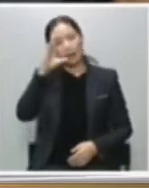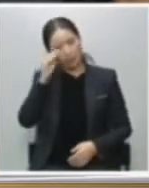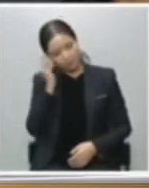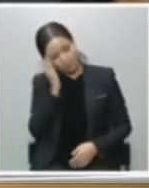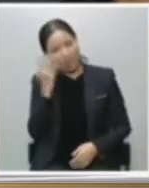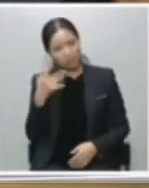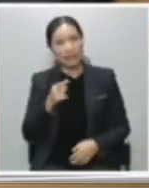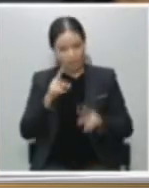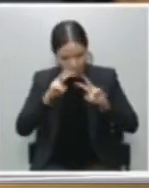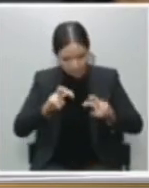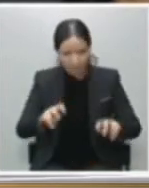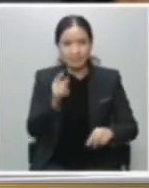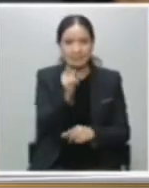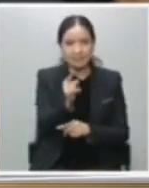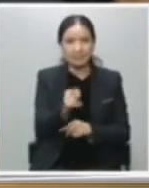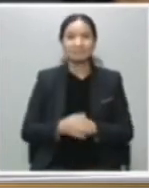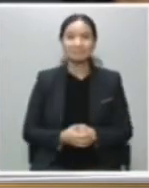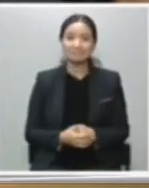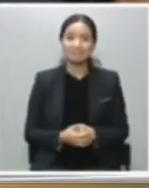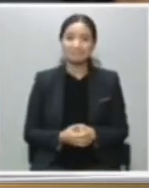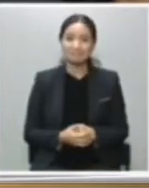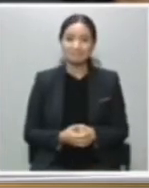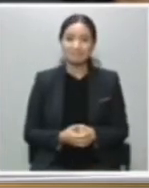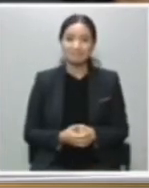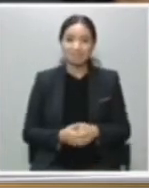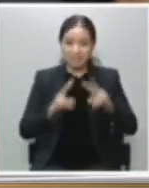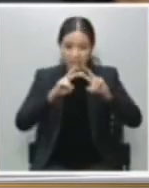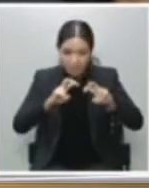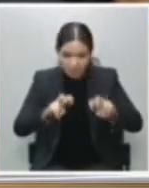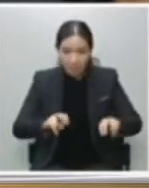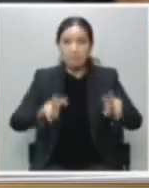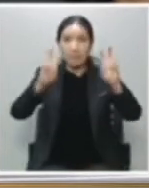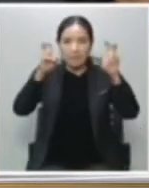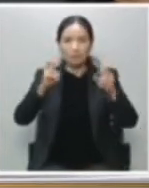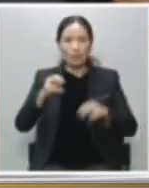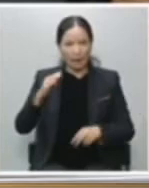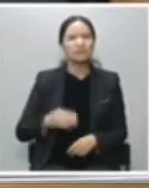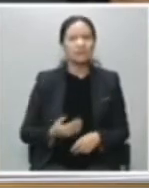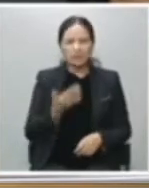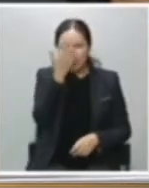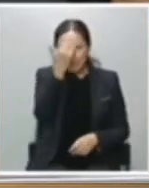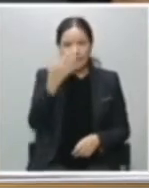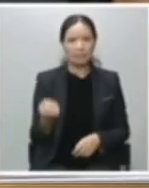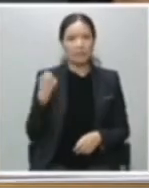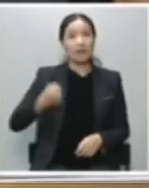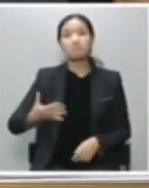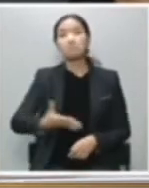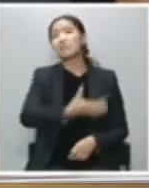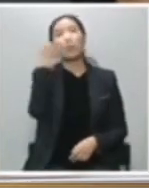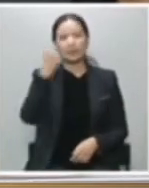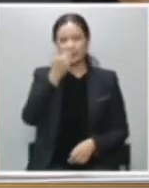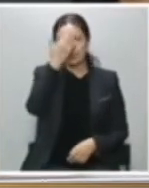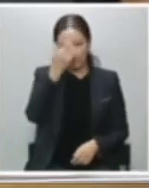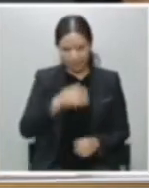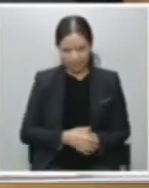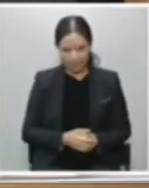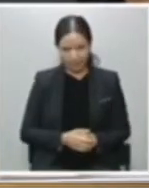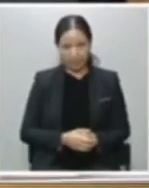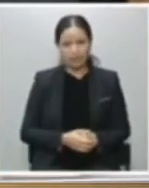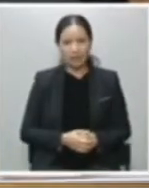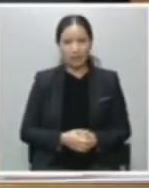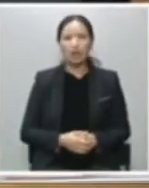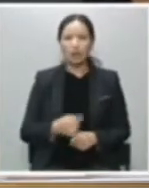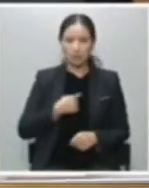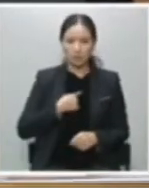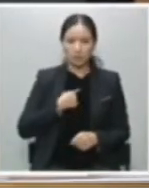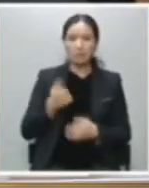ษาเรื่องนี้เรื่องของการศึกษาในเรื่องของการปฏิวัติเพราะว่ามันไปไกลแล้ววันนี้ผมไปรับทูตเคนยาหรือตัวแทนจ